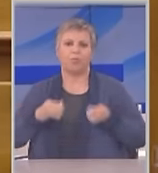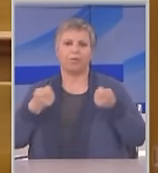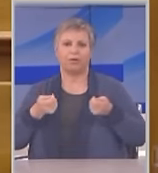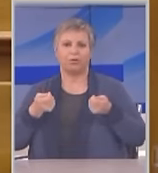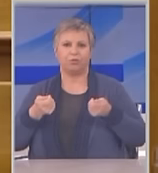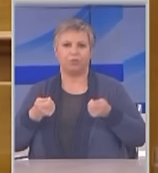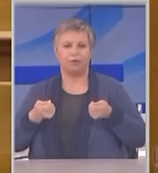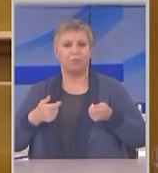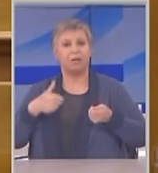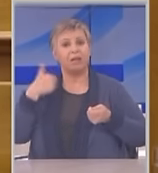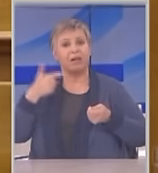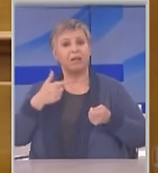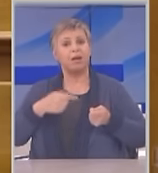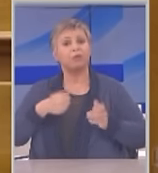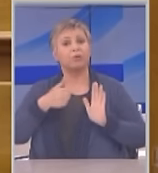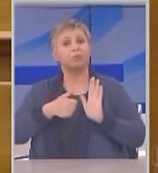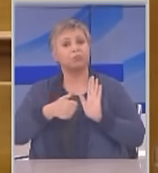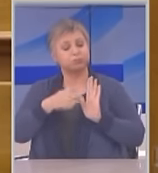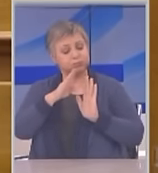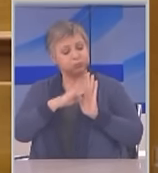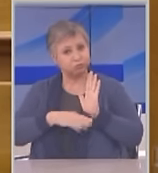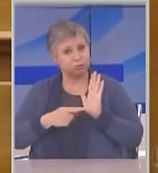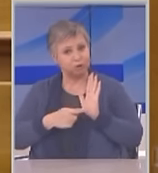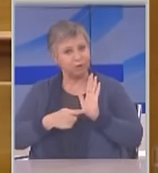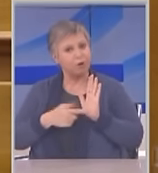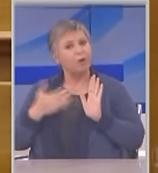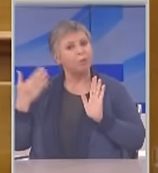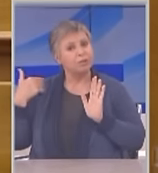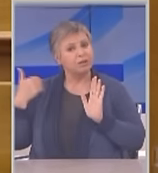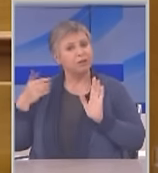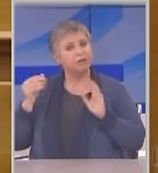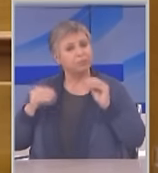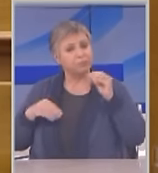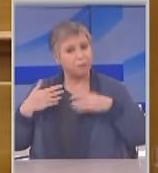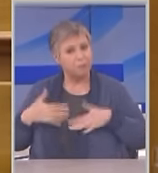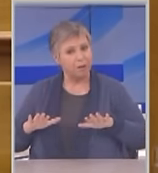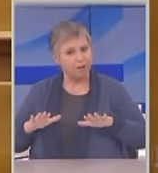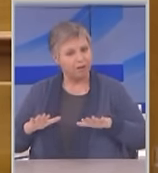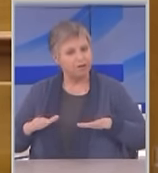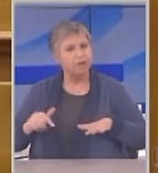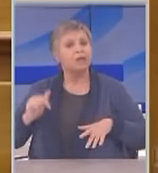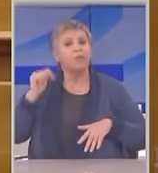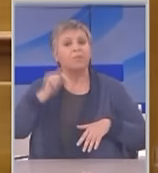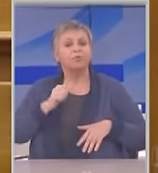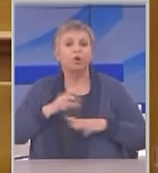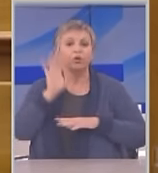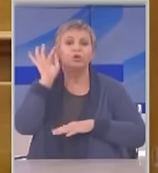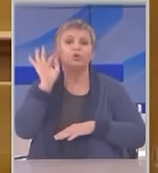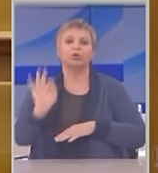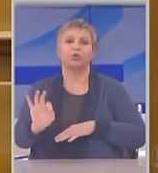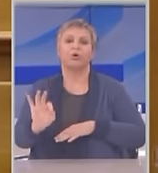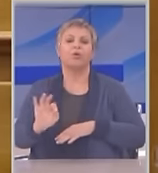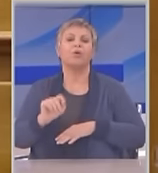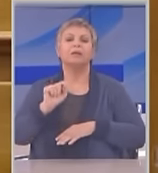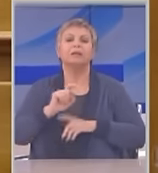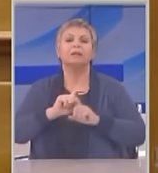στο ισχύον θεσμικό πλαίσιο το οποίο εσείς έχετε διαμορφώσει, προκειμένου να αποκαλυφθεί η αλήθεια σχετικά με το μεγάλο